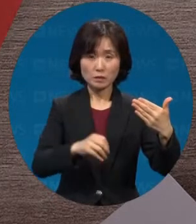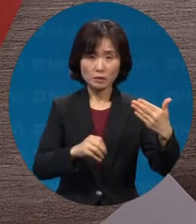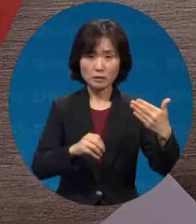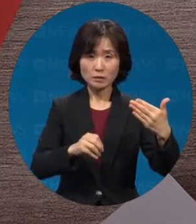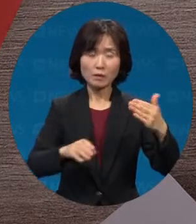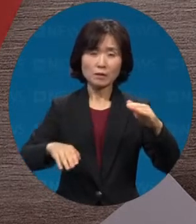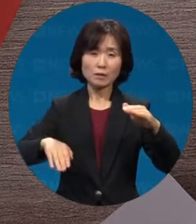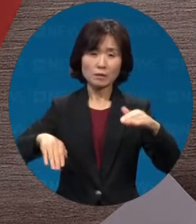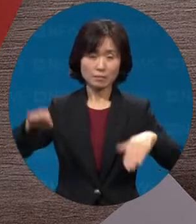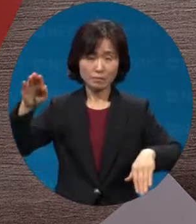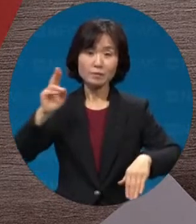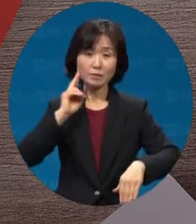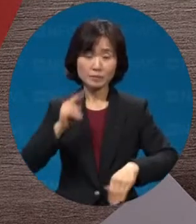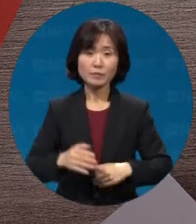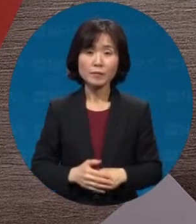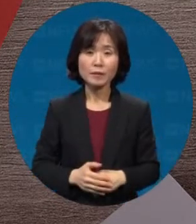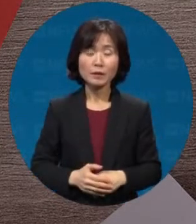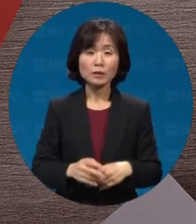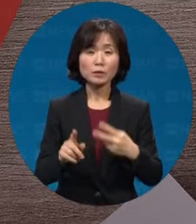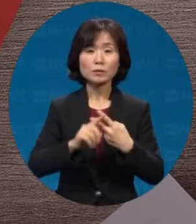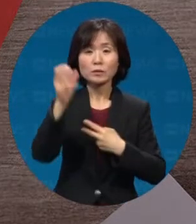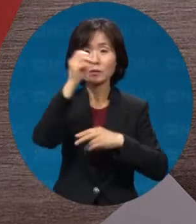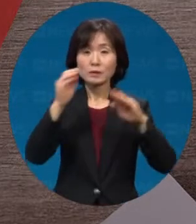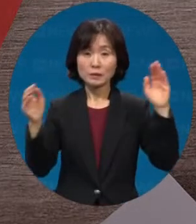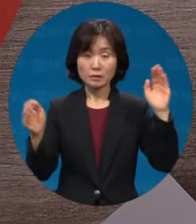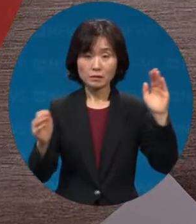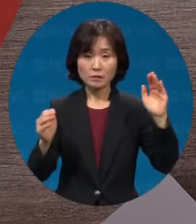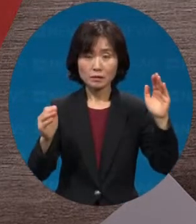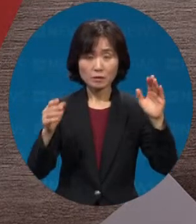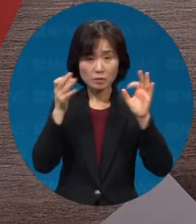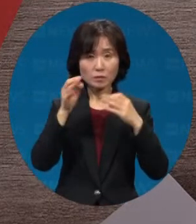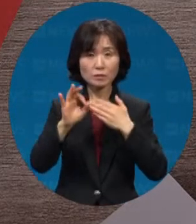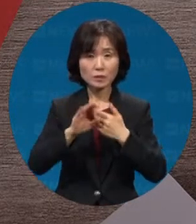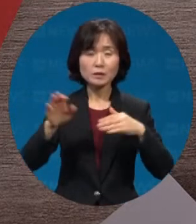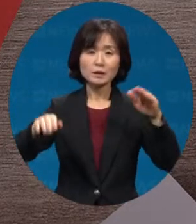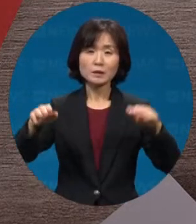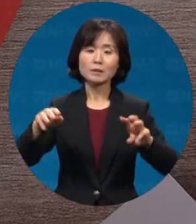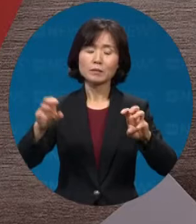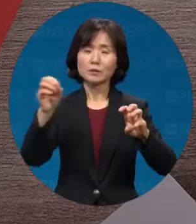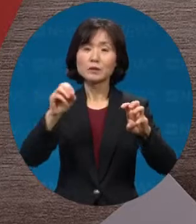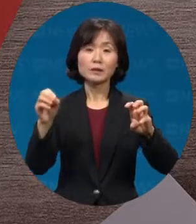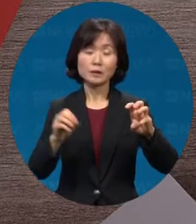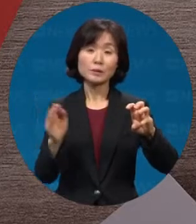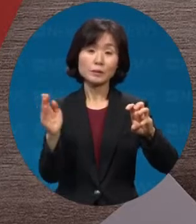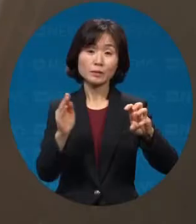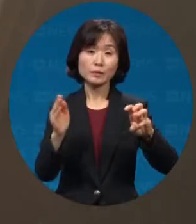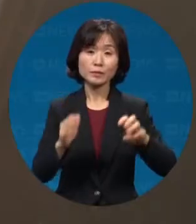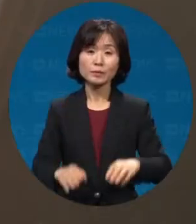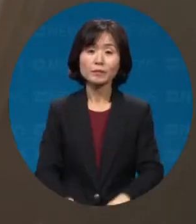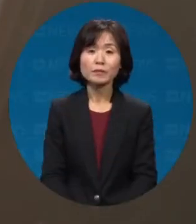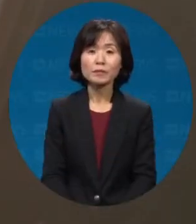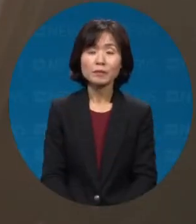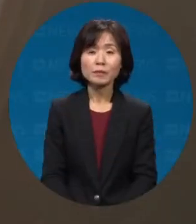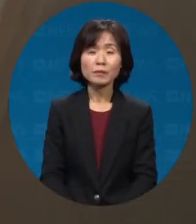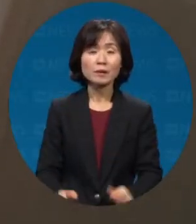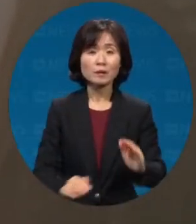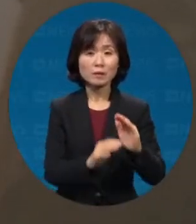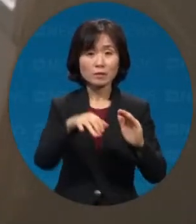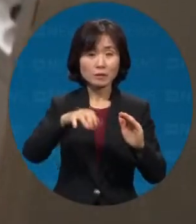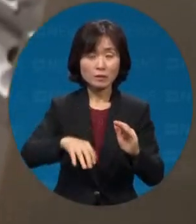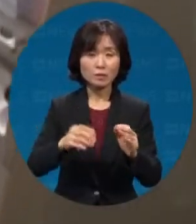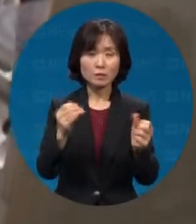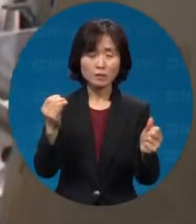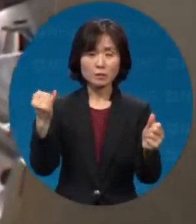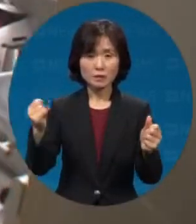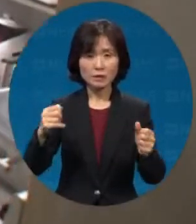컸습니다 중고등학생 연령대 에서도 그 차이가 30% 포인트 가까이 났습니다 가정내 남녀의